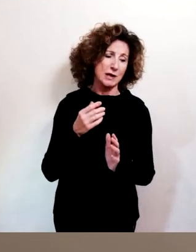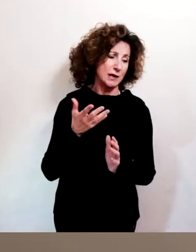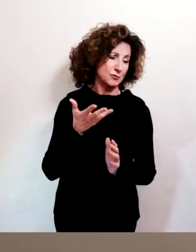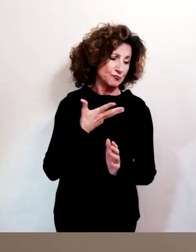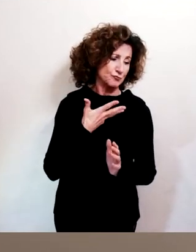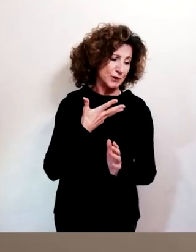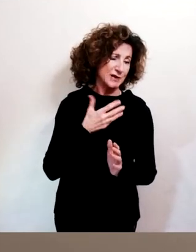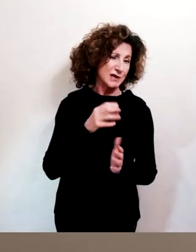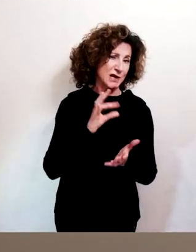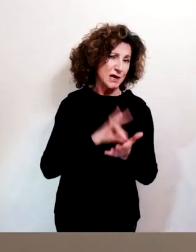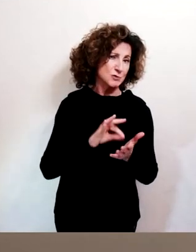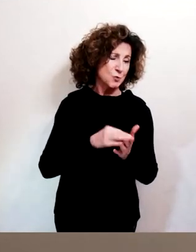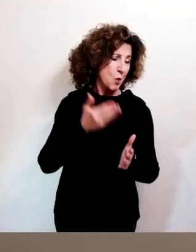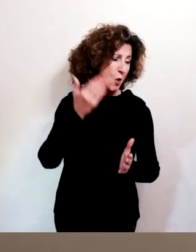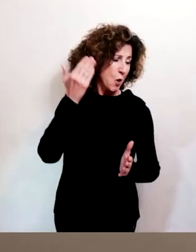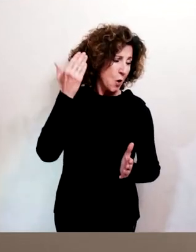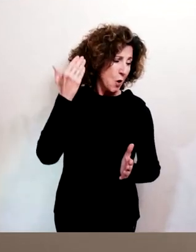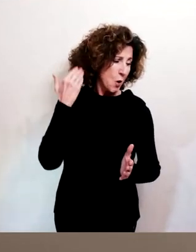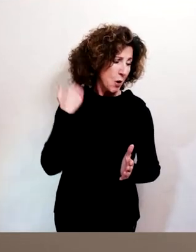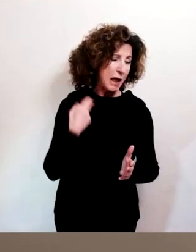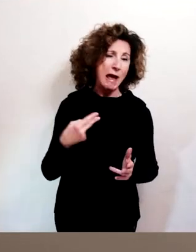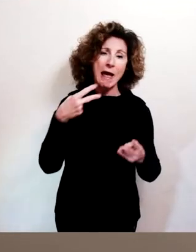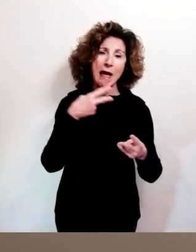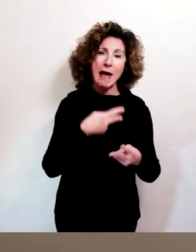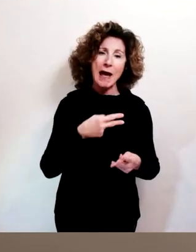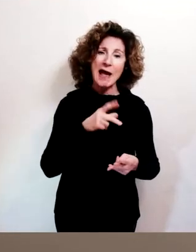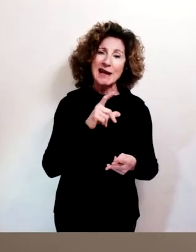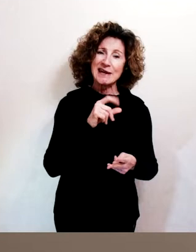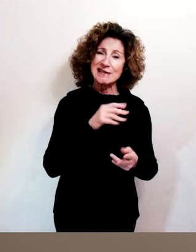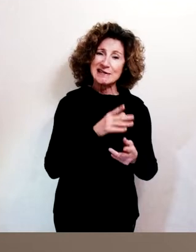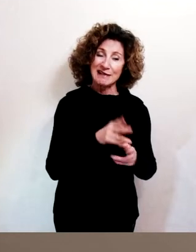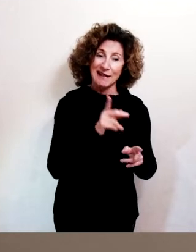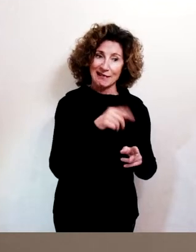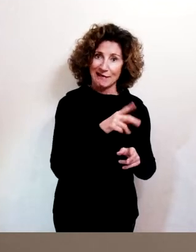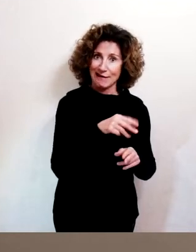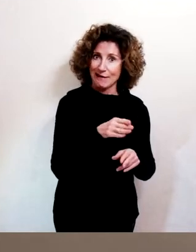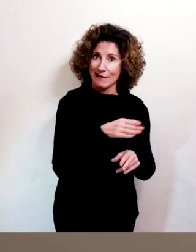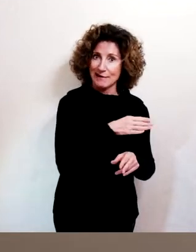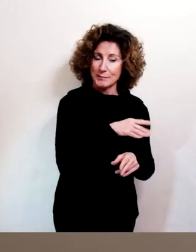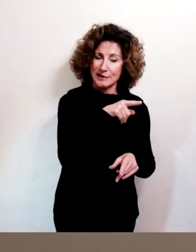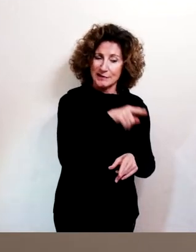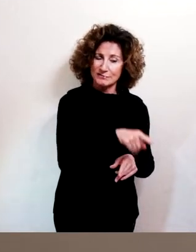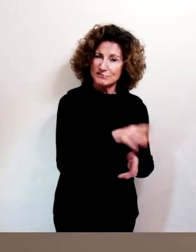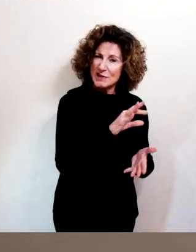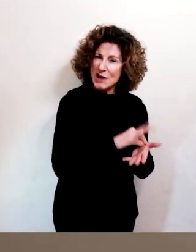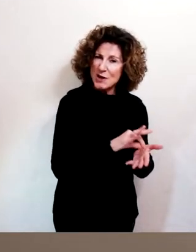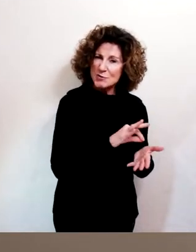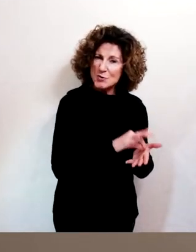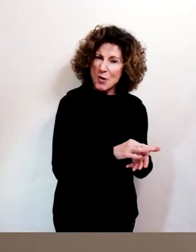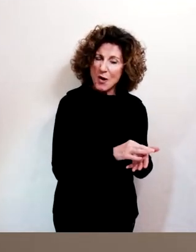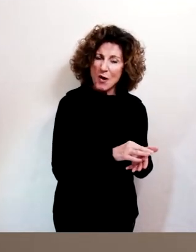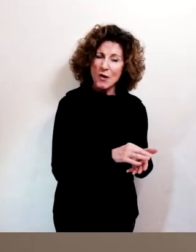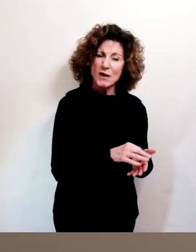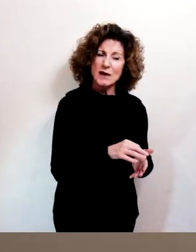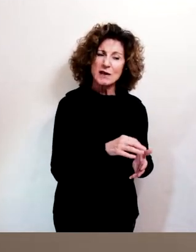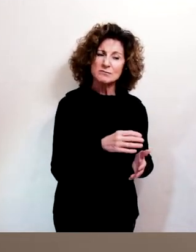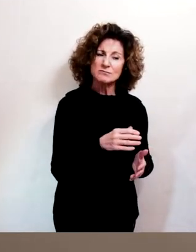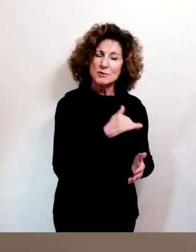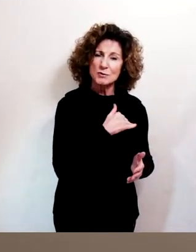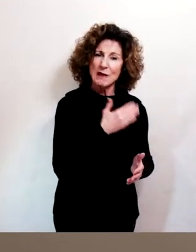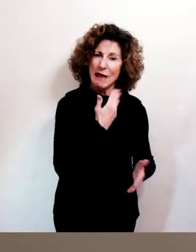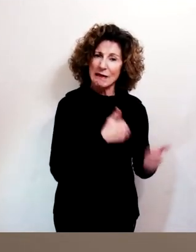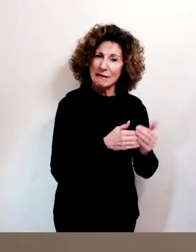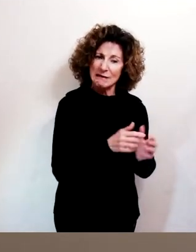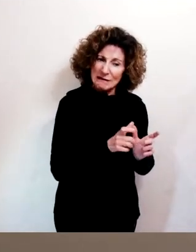state eliminate dal sistema alla fine degli anni 70 ed erano scuole in cui si confinavano si ghettizza vano i